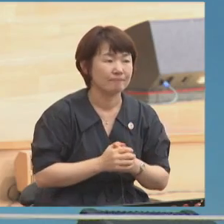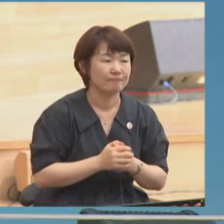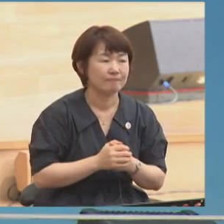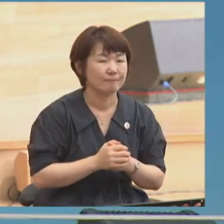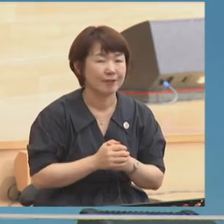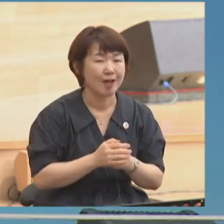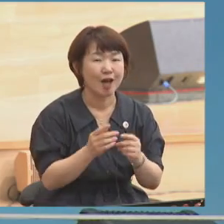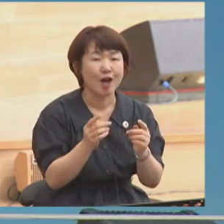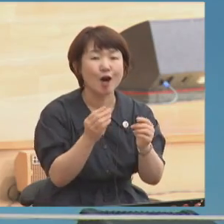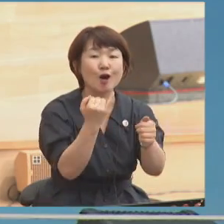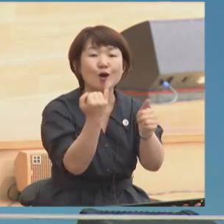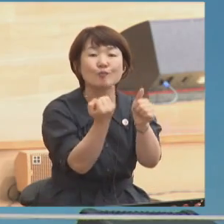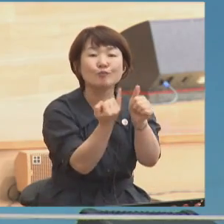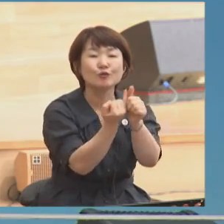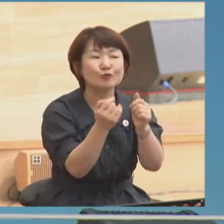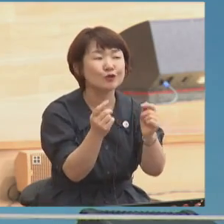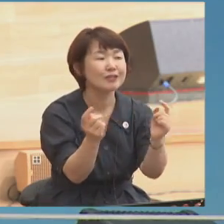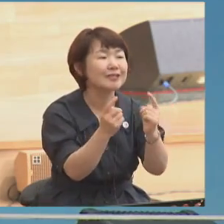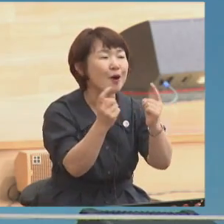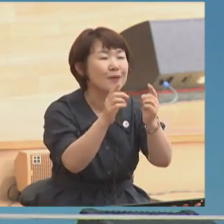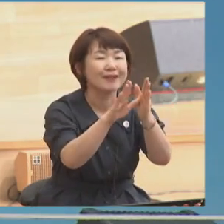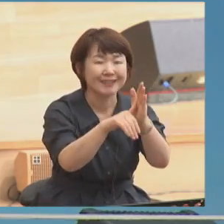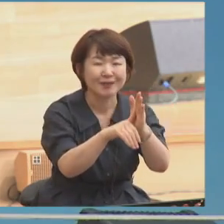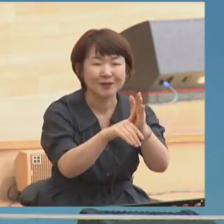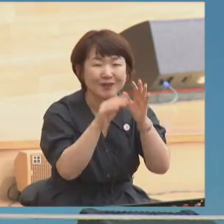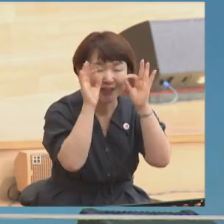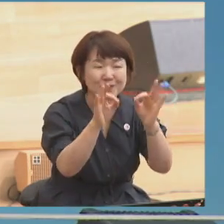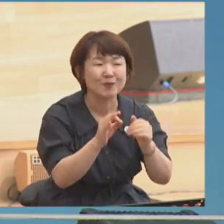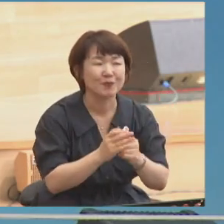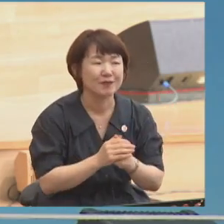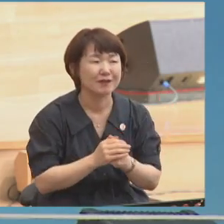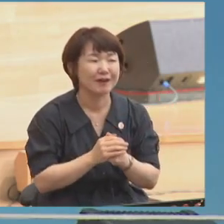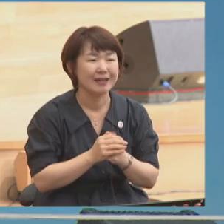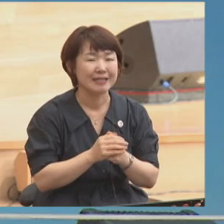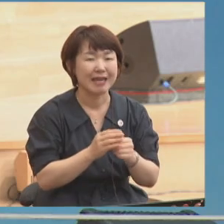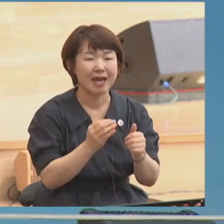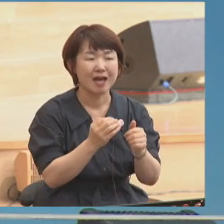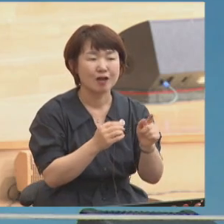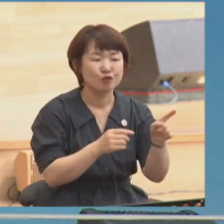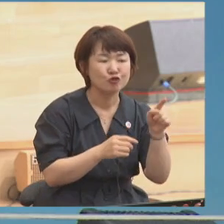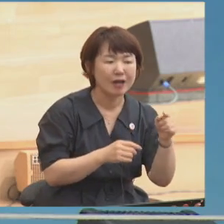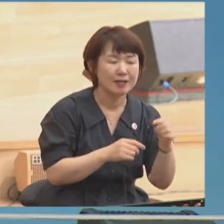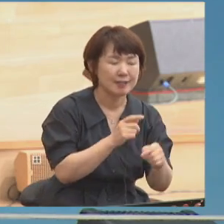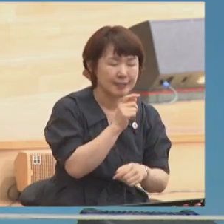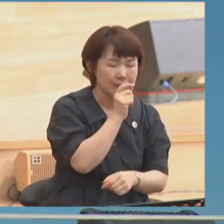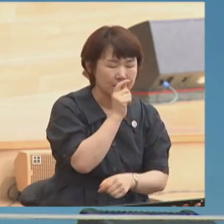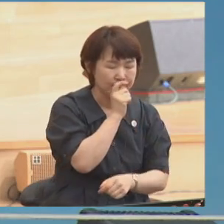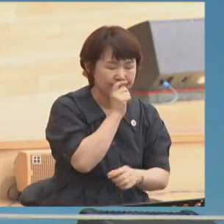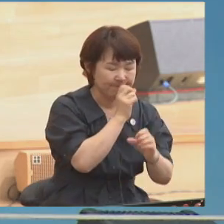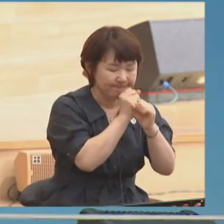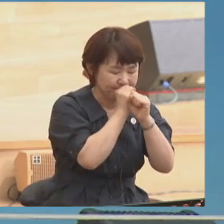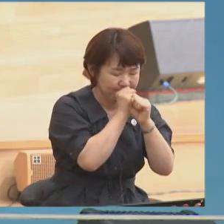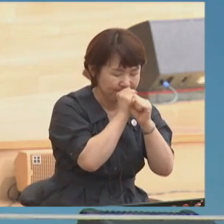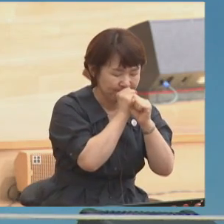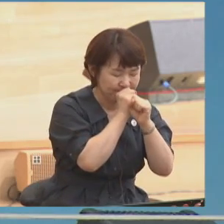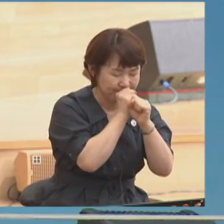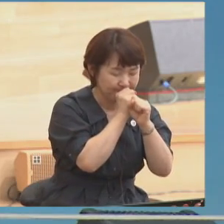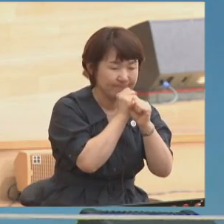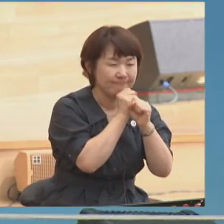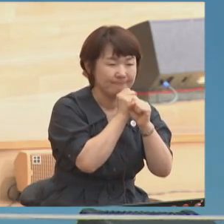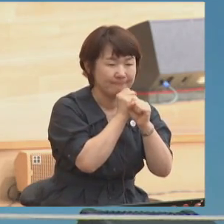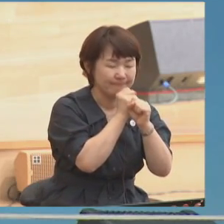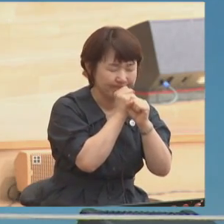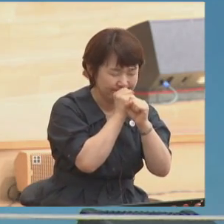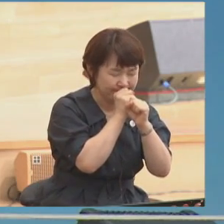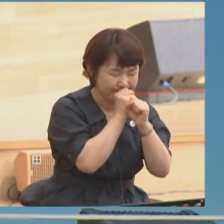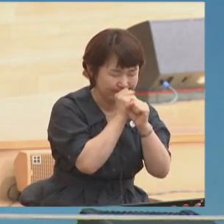여러분, 부부싸움을 하는 경우에도 보면 한쪽 입을 꼭 다물고 있죠. 꼭 다물고 이렇게 딱.